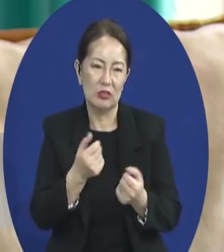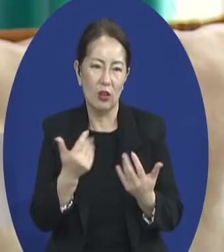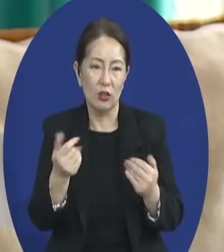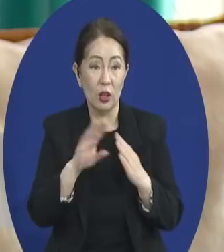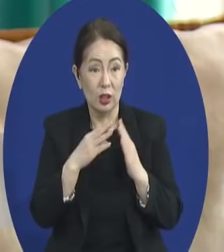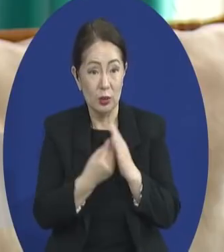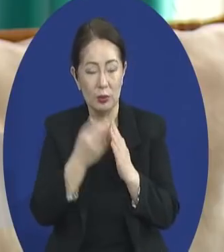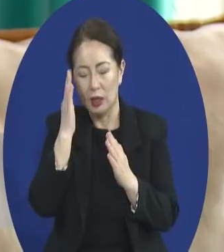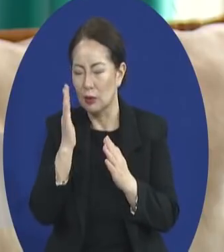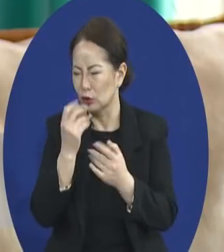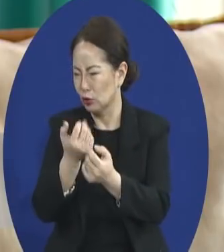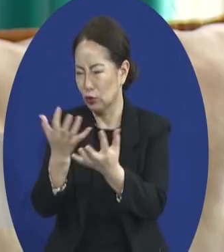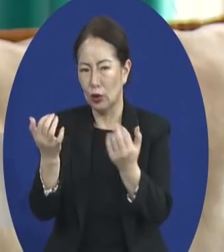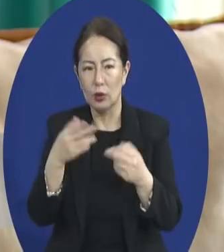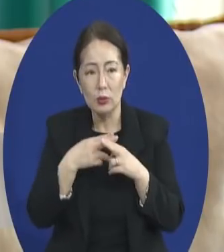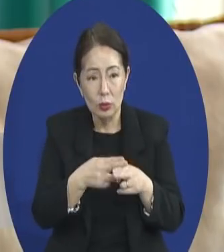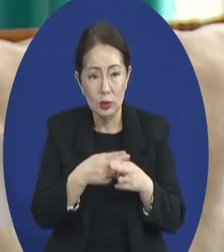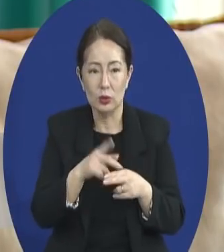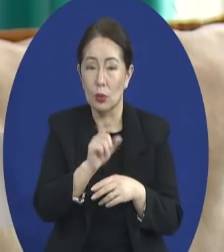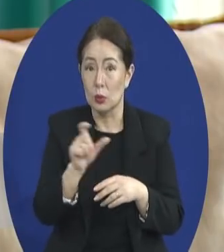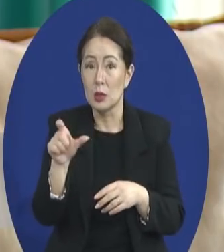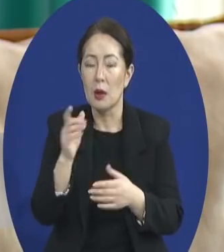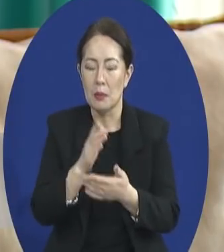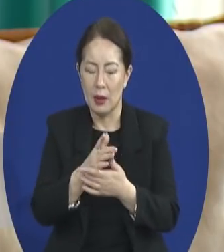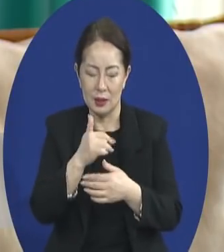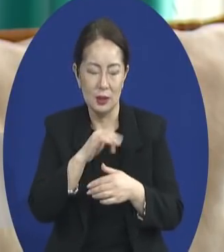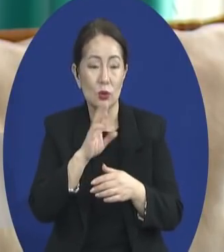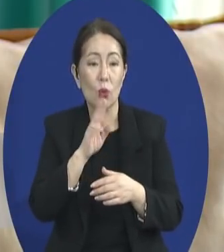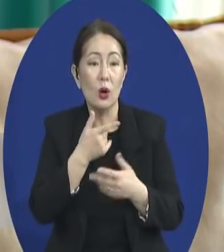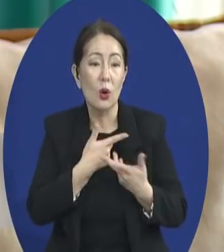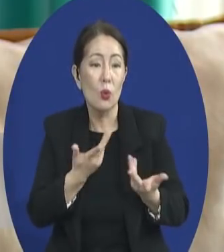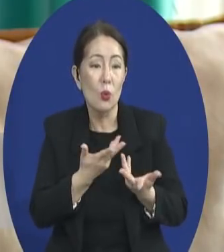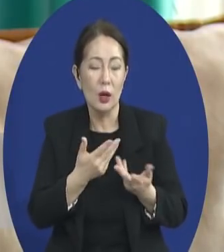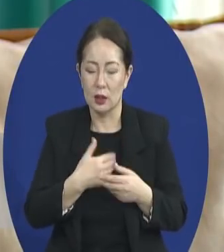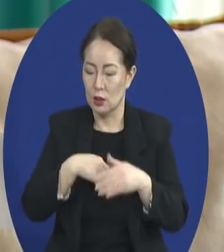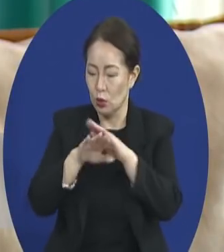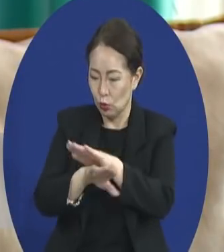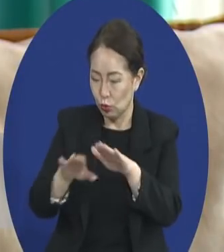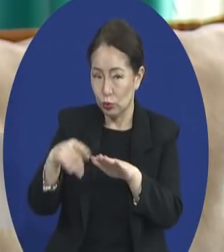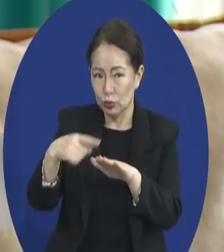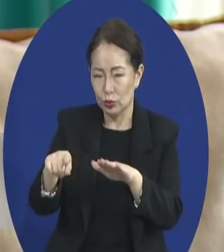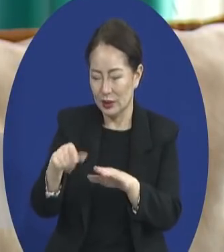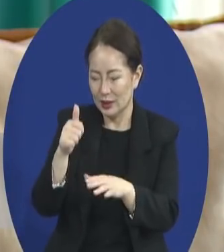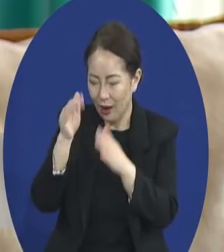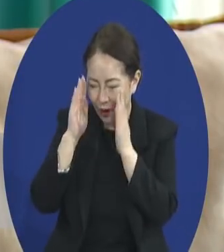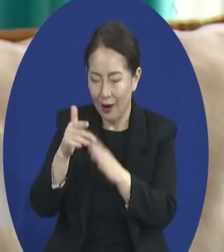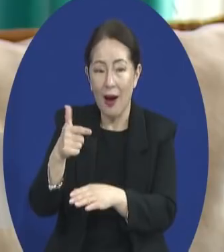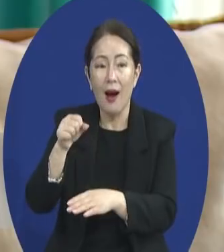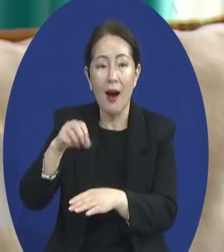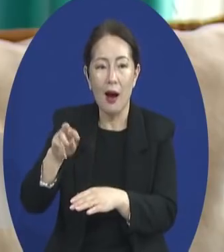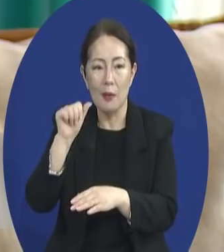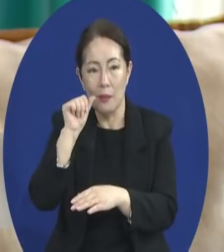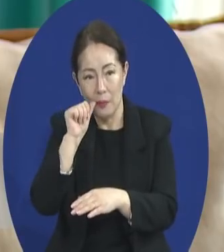дөрөх аав ээж ах эгч нар насарч байгаа энэ хүмүүст хандаж хэлэхэд бол хүүхдүүдээ гамын сайн бариулаарэ энэ өвчин